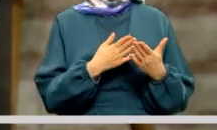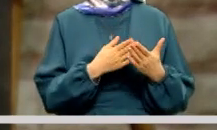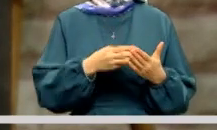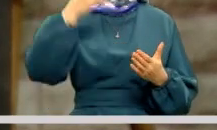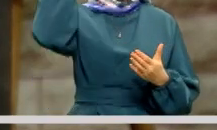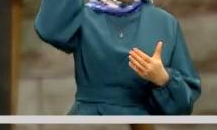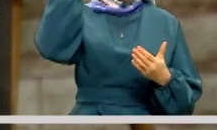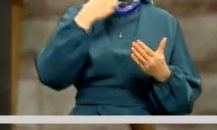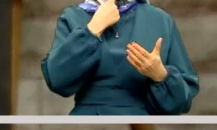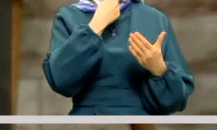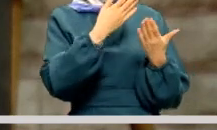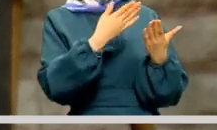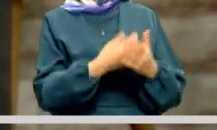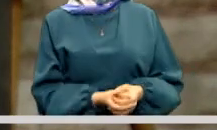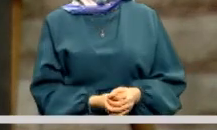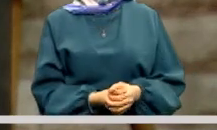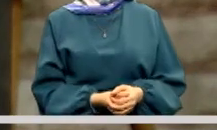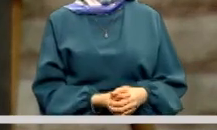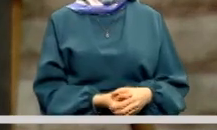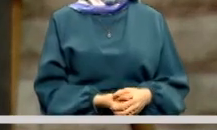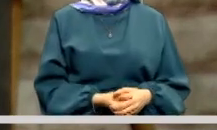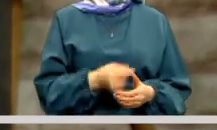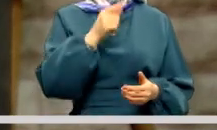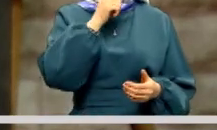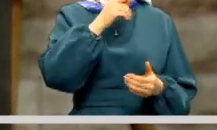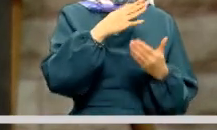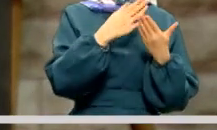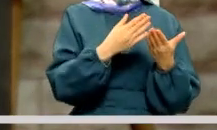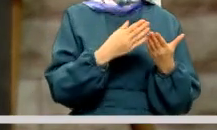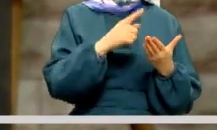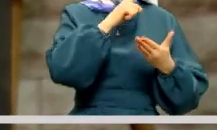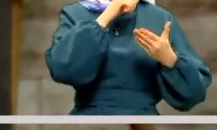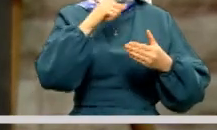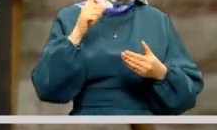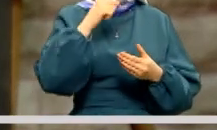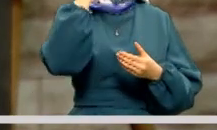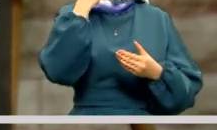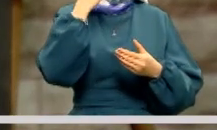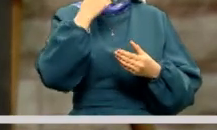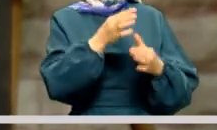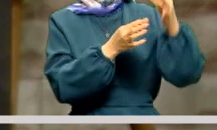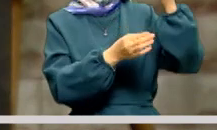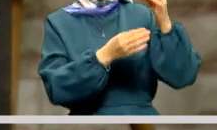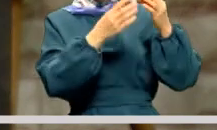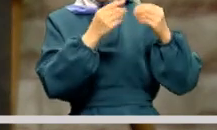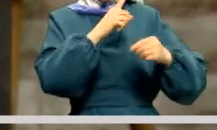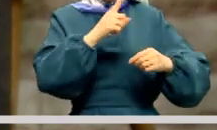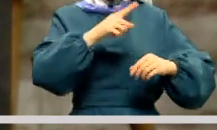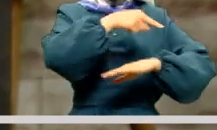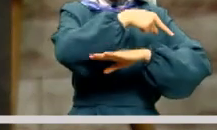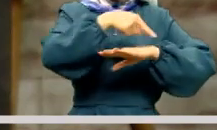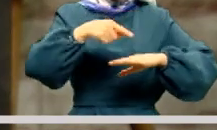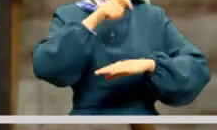kalktı dedi ki öyle Mübeşşere aşere-i Mübeşşere diyerek on kişiyle sınırlamanın İslam dünyasında